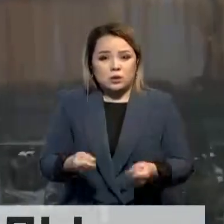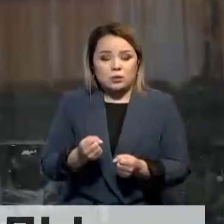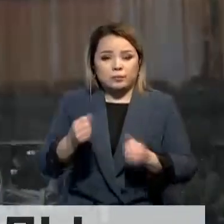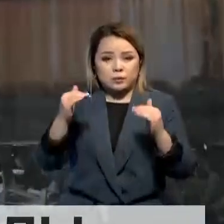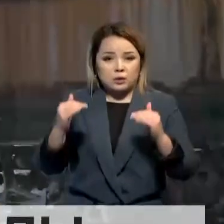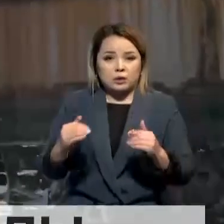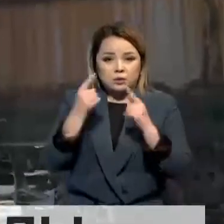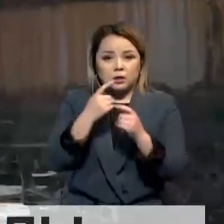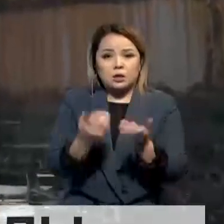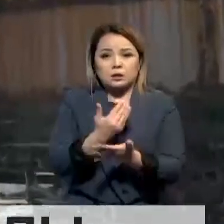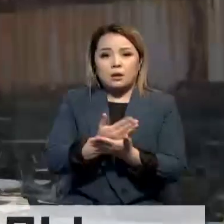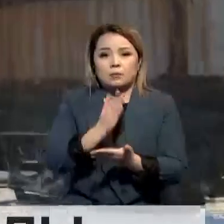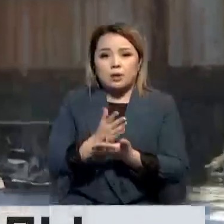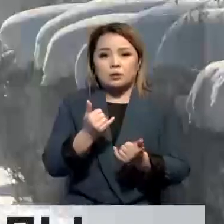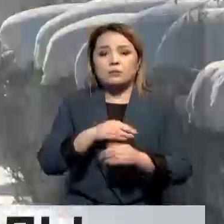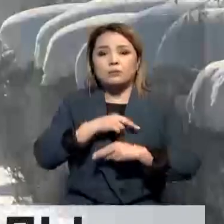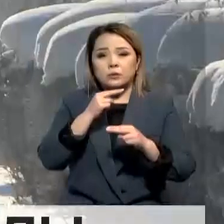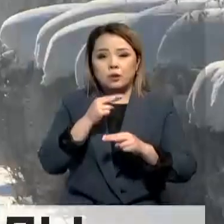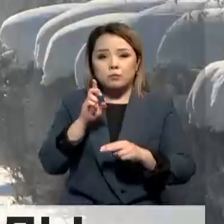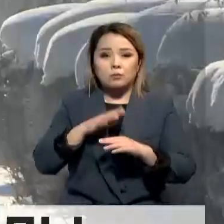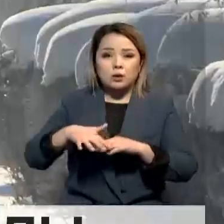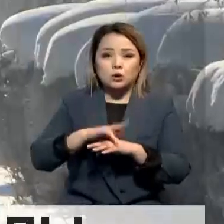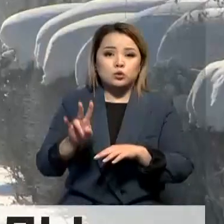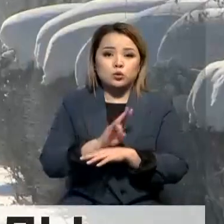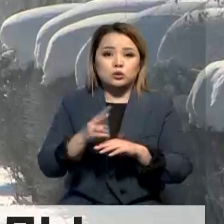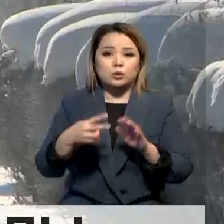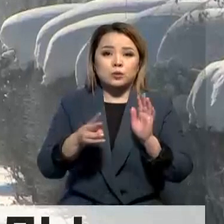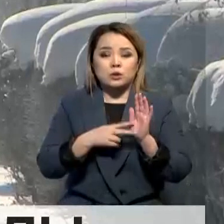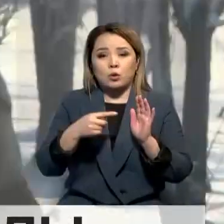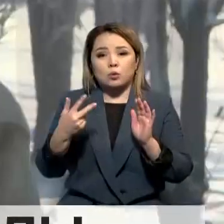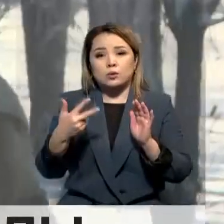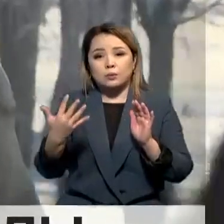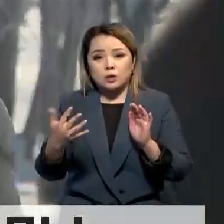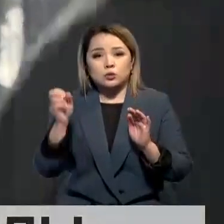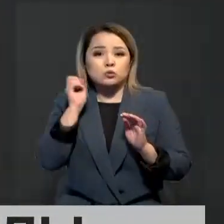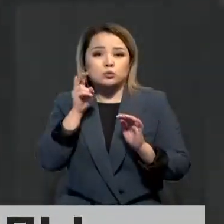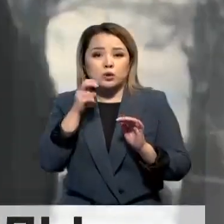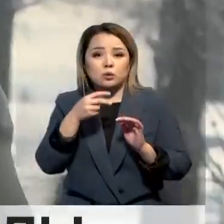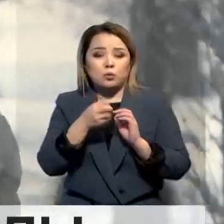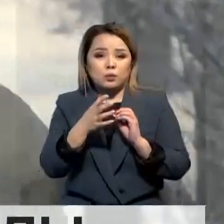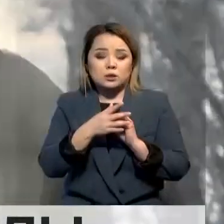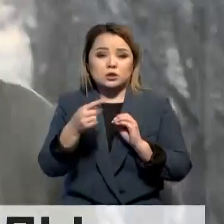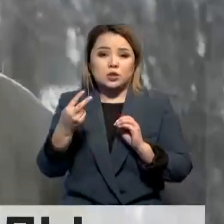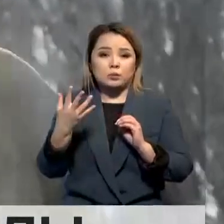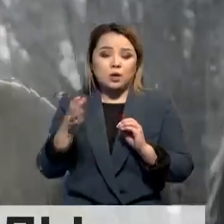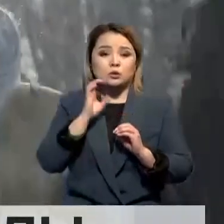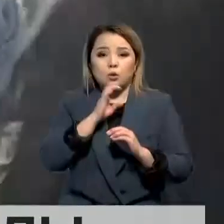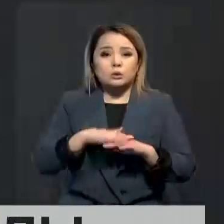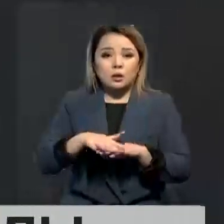аяз болуы мүмкін. Синоптиктердің болжауынша батыста түнде 27-35, күндіз 15-25, солтүстікте